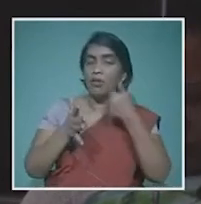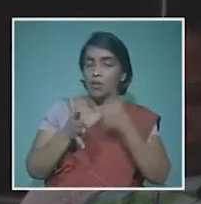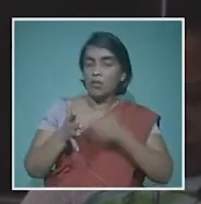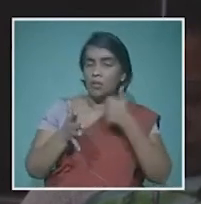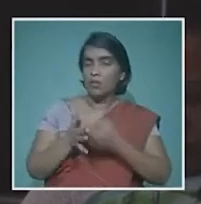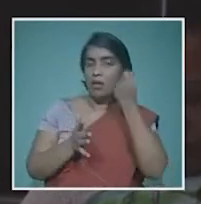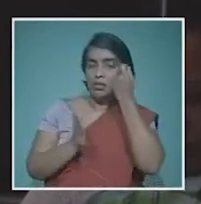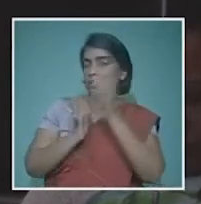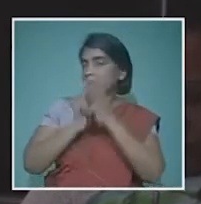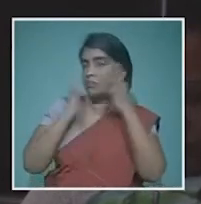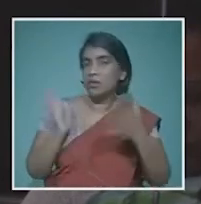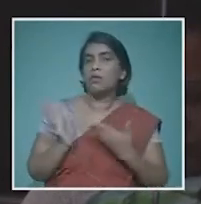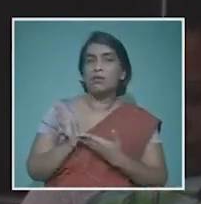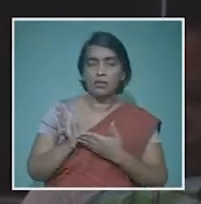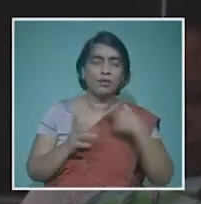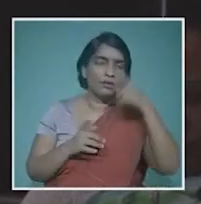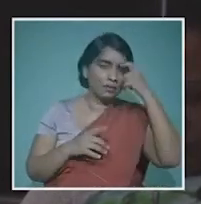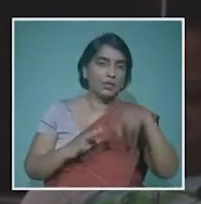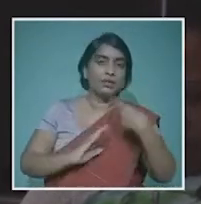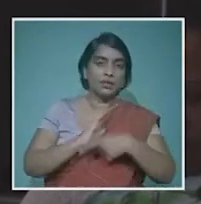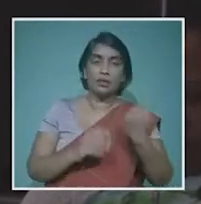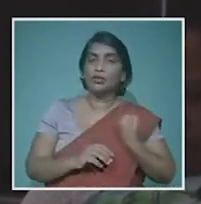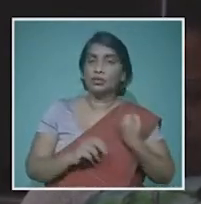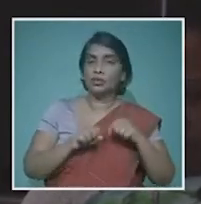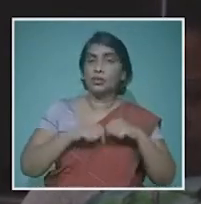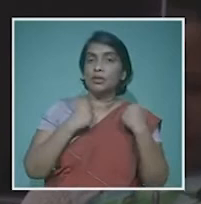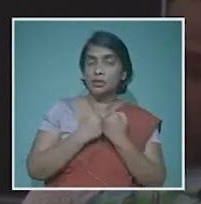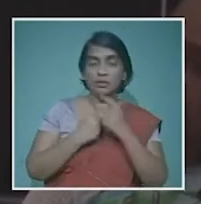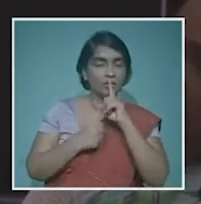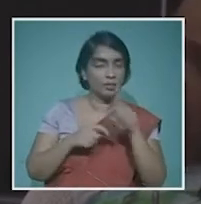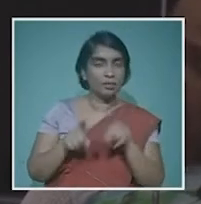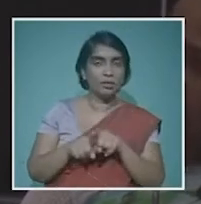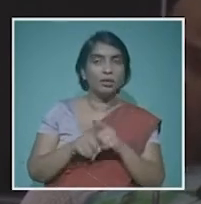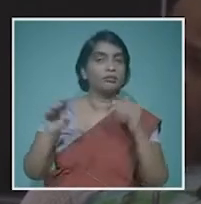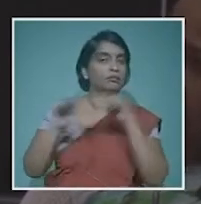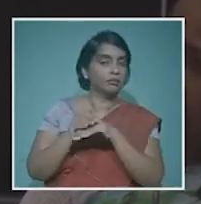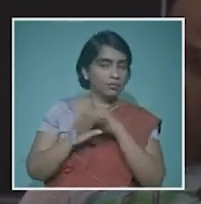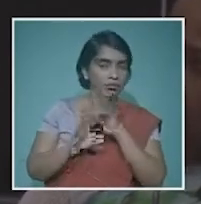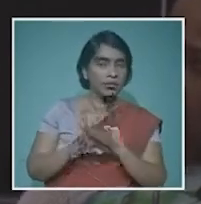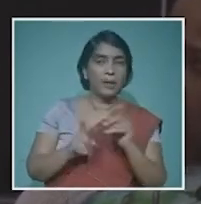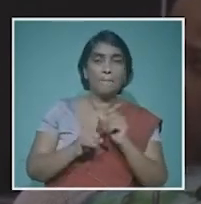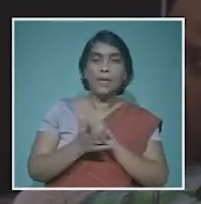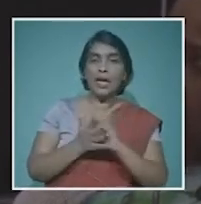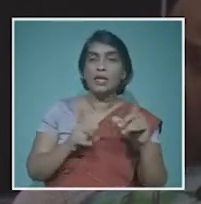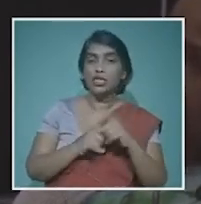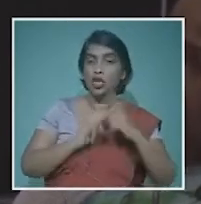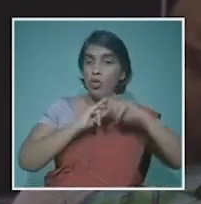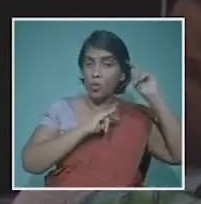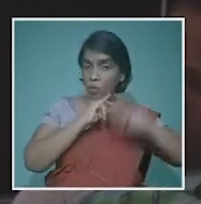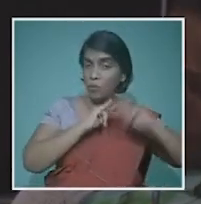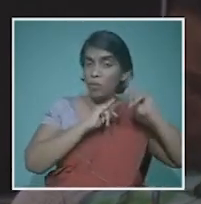යෝජනා ගොඩක් තිබෙනවා මත් දැක්කා ශ්‍රී ලංකාවේ වෛද්‍ය සංගමයේ ඉල්ලීම පරිදි ඇතුළත් කරලා තිබෙනවා පශ්චාත් උපාධි